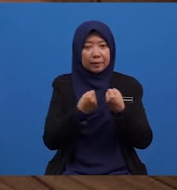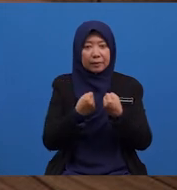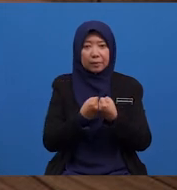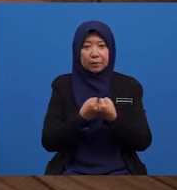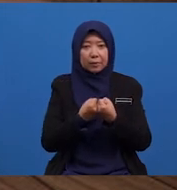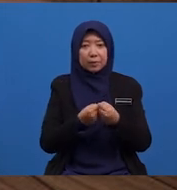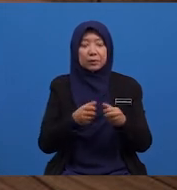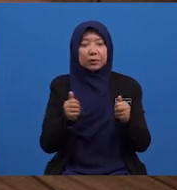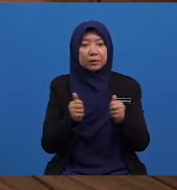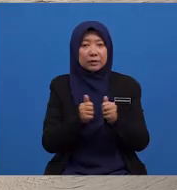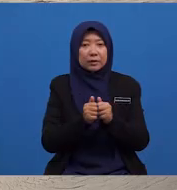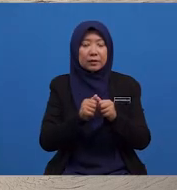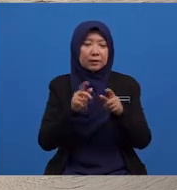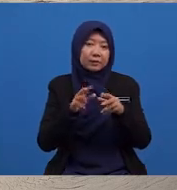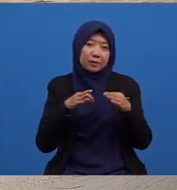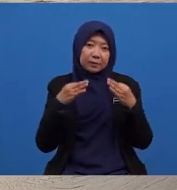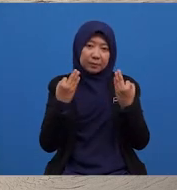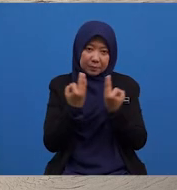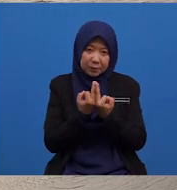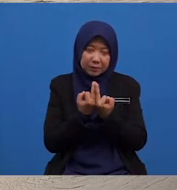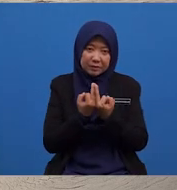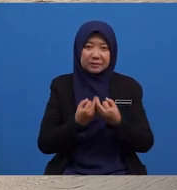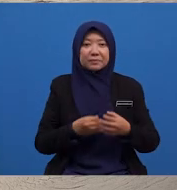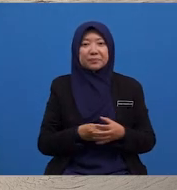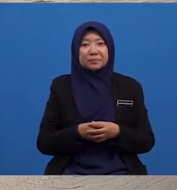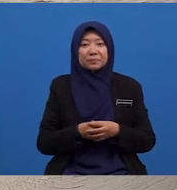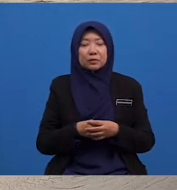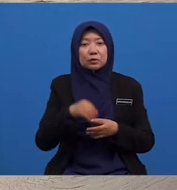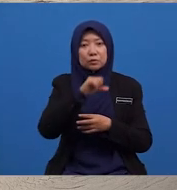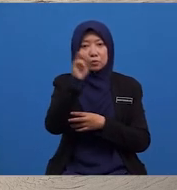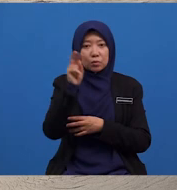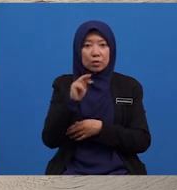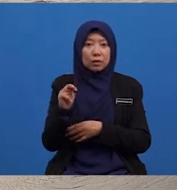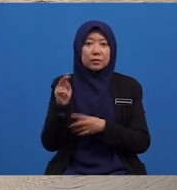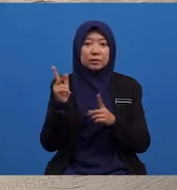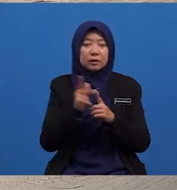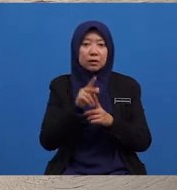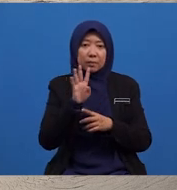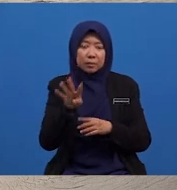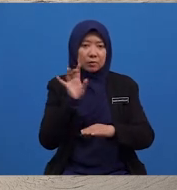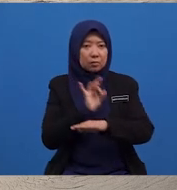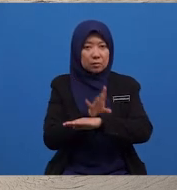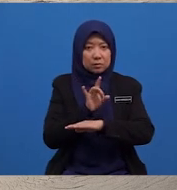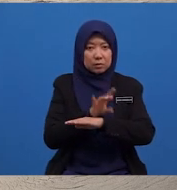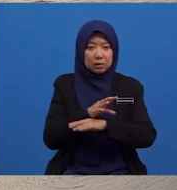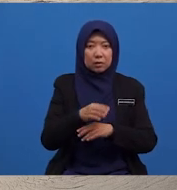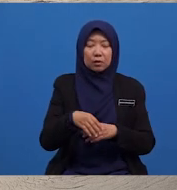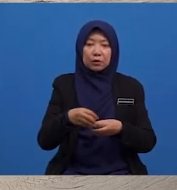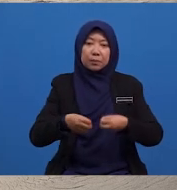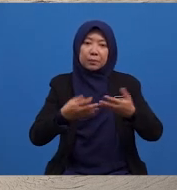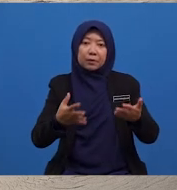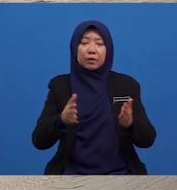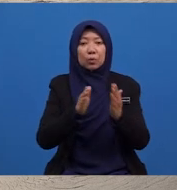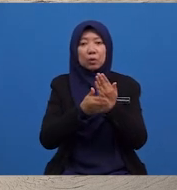nama kekeluargaan. Baiklah, soalan yang keempat. Nasihat yang diberikan oleh Encik Azman